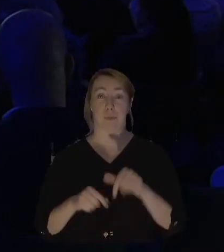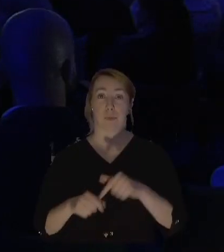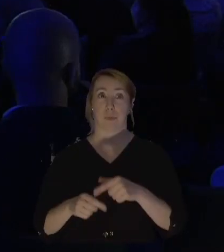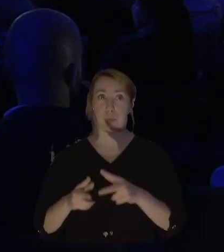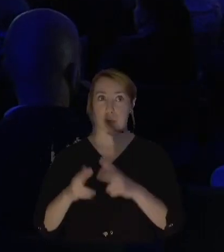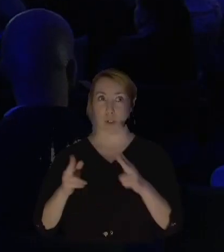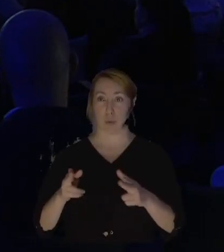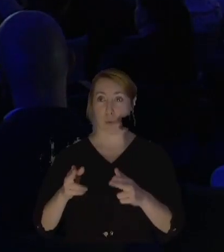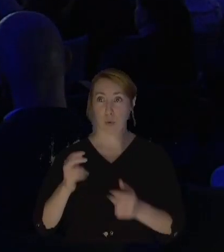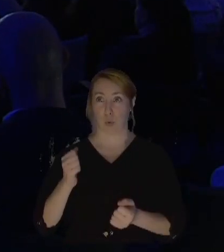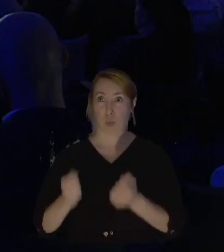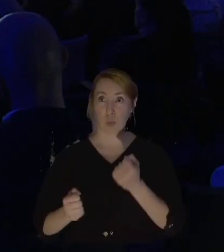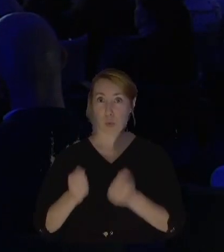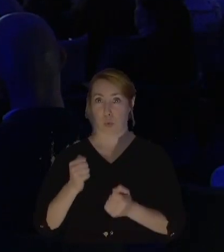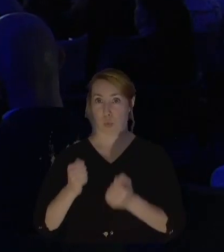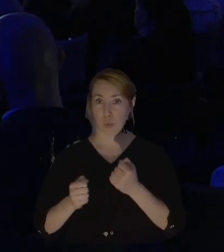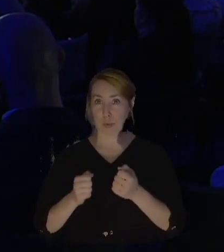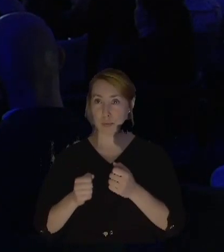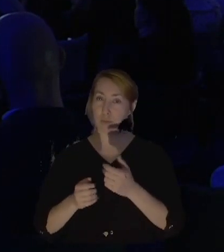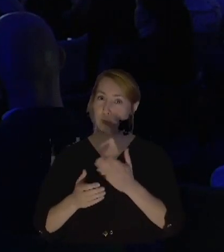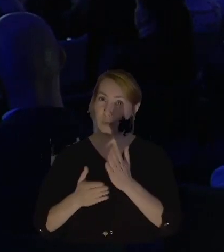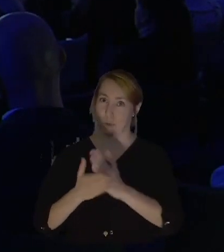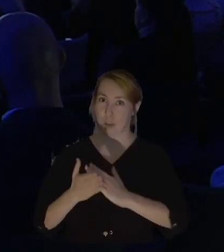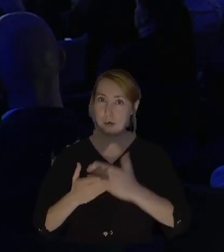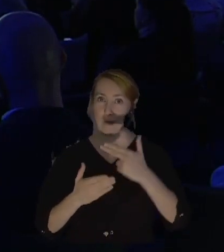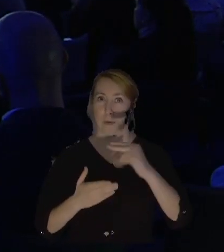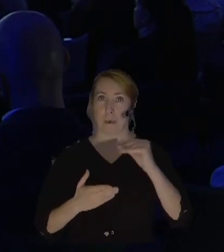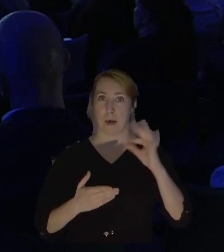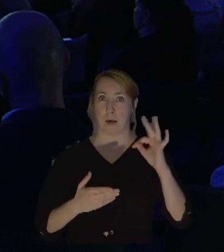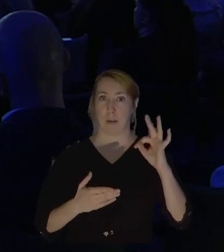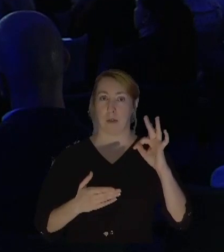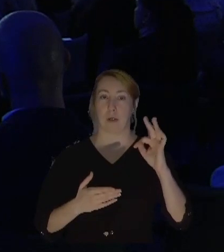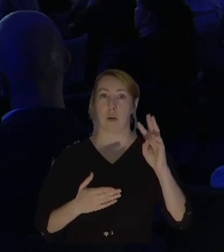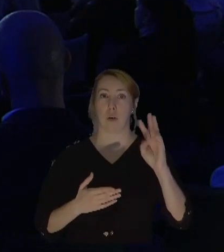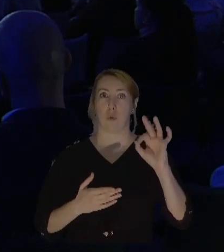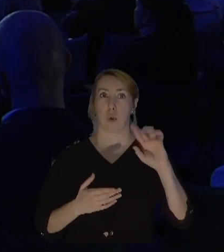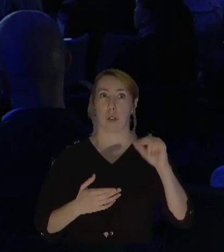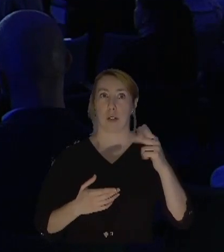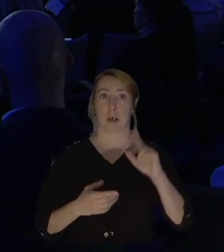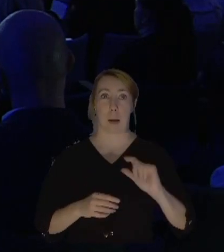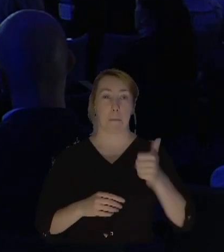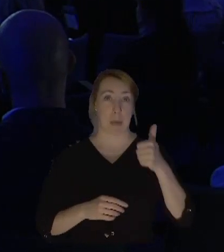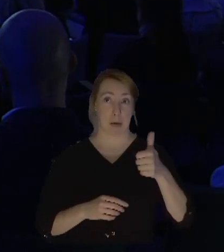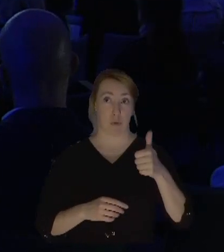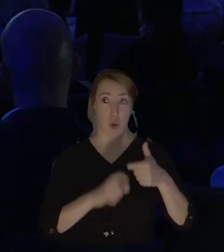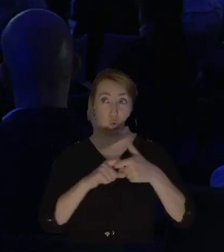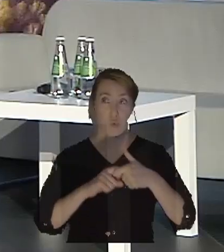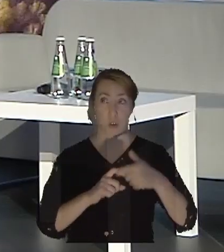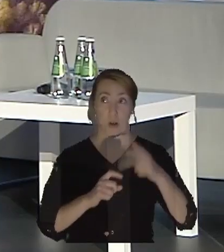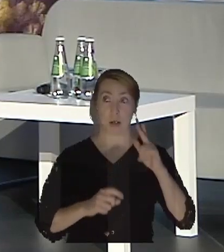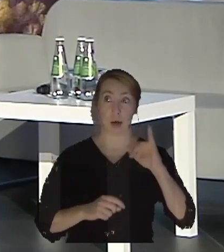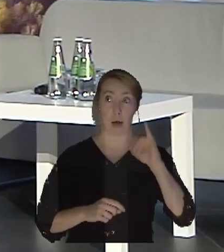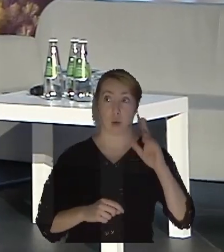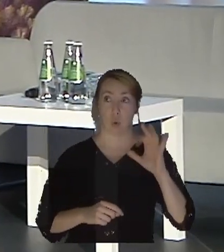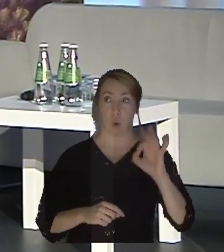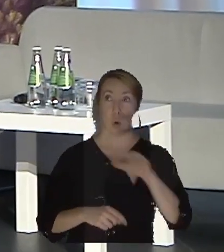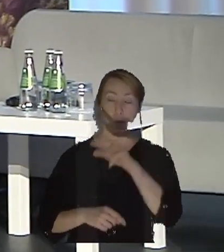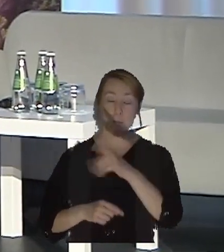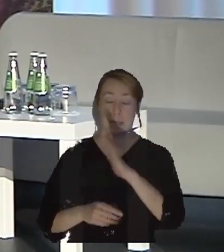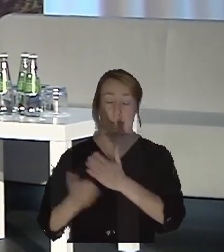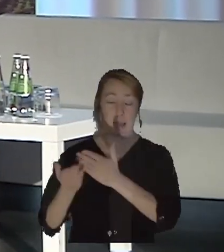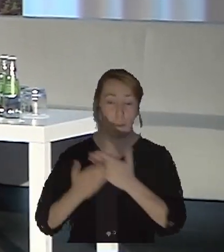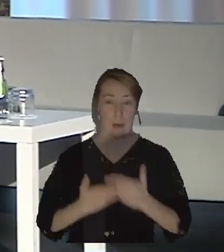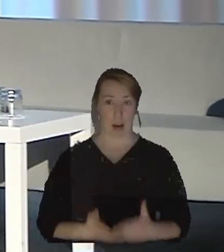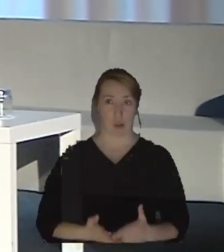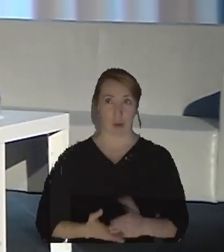odcinku networkingu. Pierwsza to drużyna Kajka, a więc Kajko będzie zapraszał